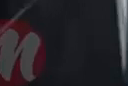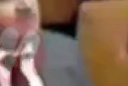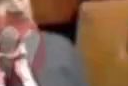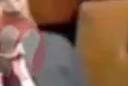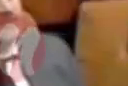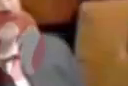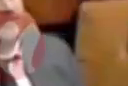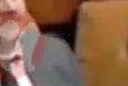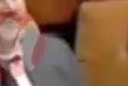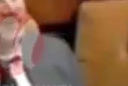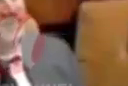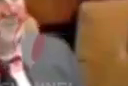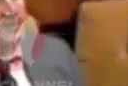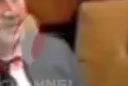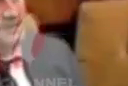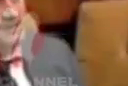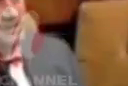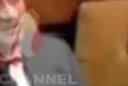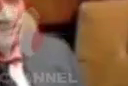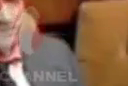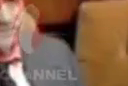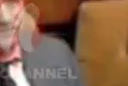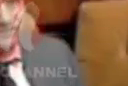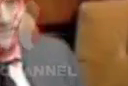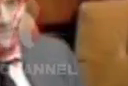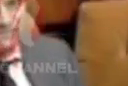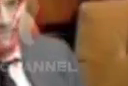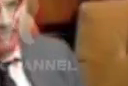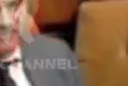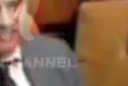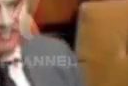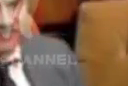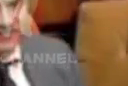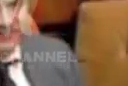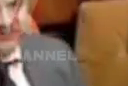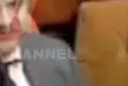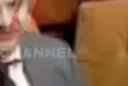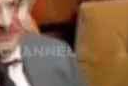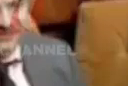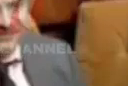اسمح لي السيد الوزير، انا هنا، انا هنا سيد داوود، انا هنا.